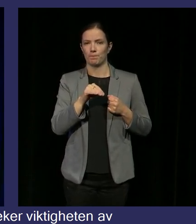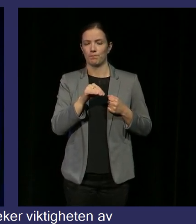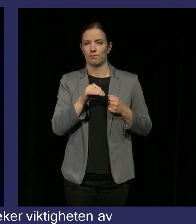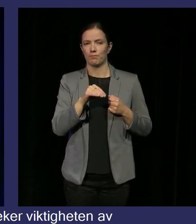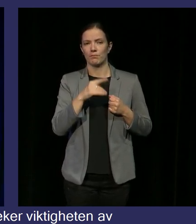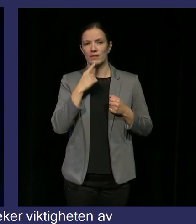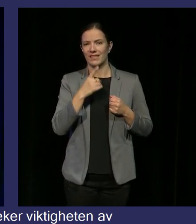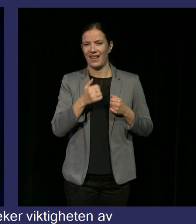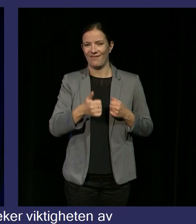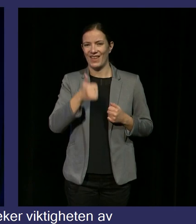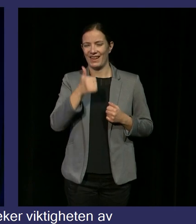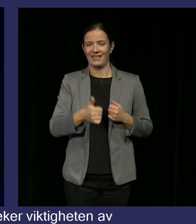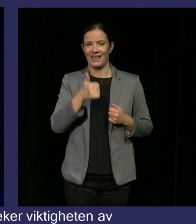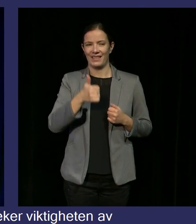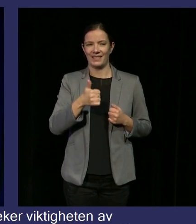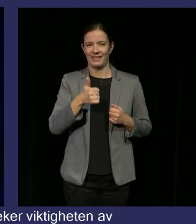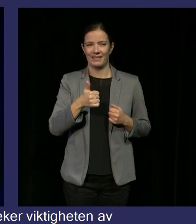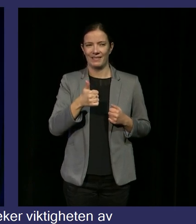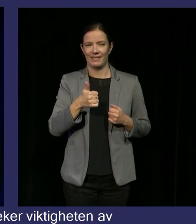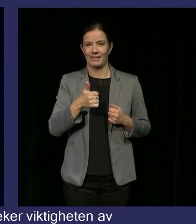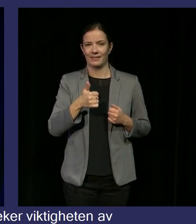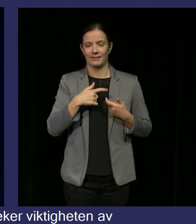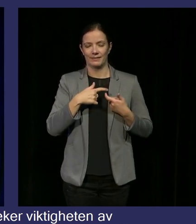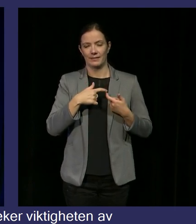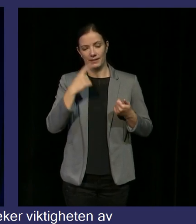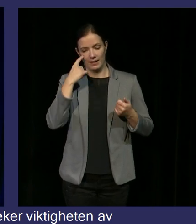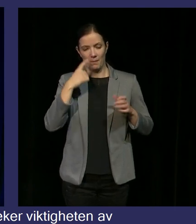understreker viktigheten av